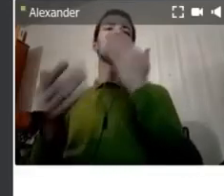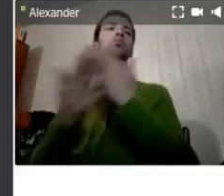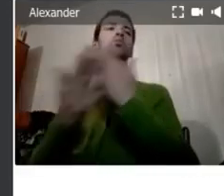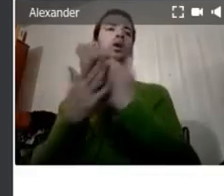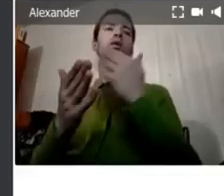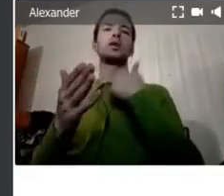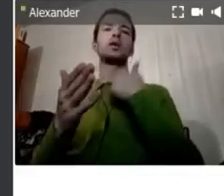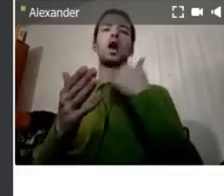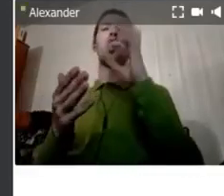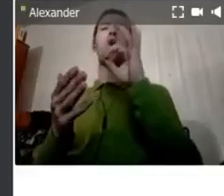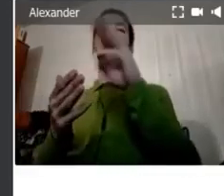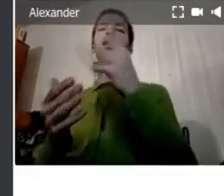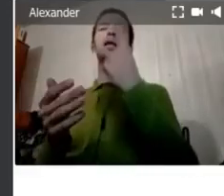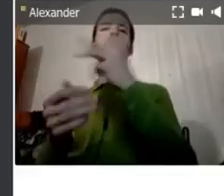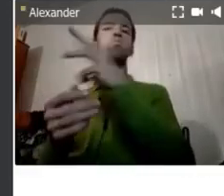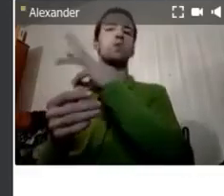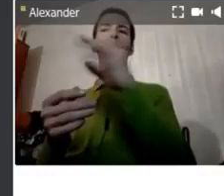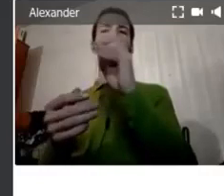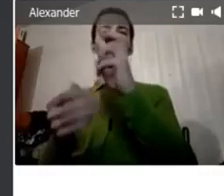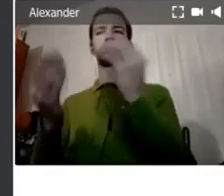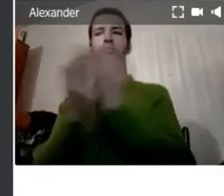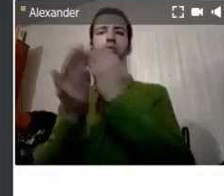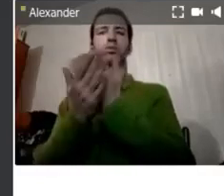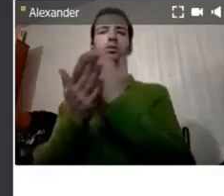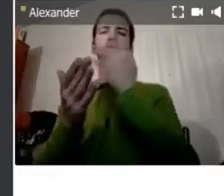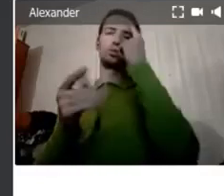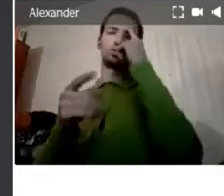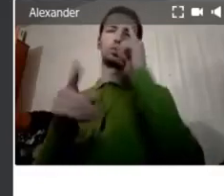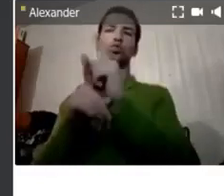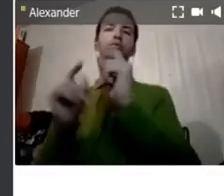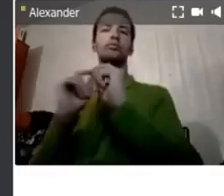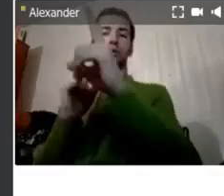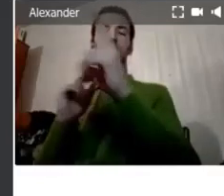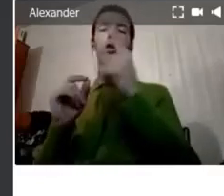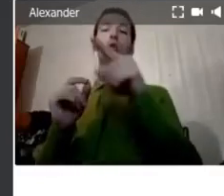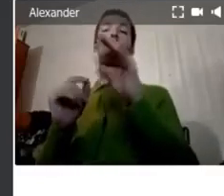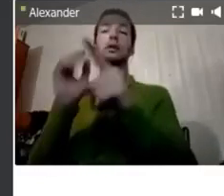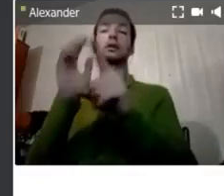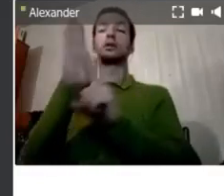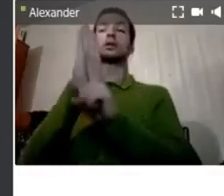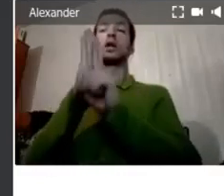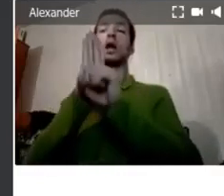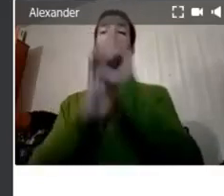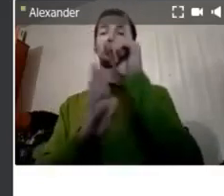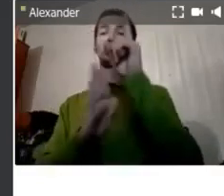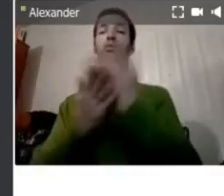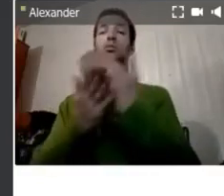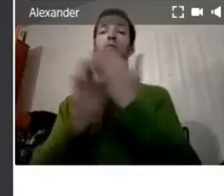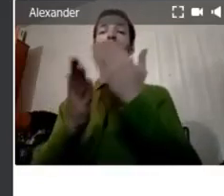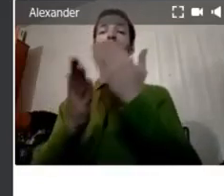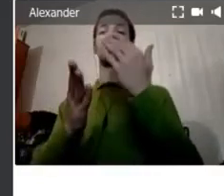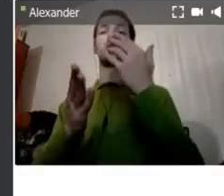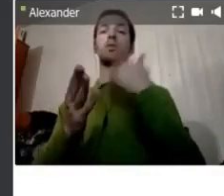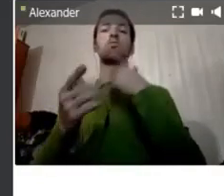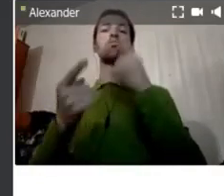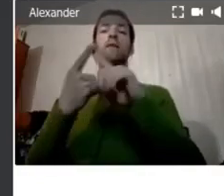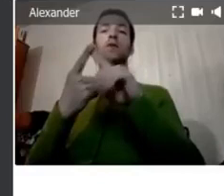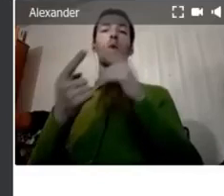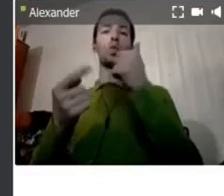заплатив при этом 900 евро. Я скажу сразу, что в компании можно стартовать с меньшей суммы